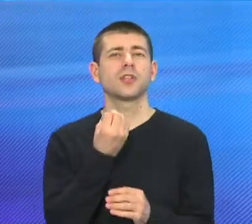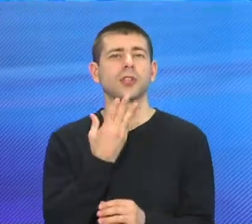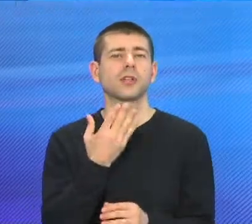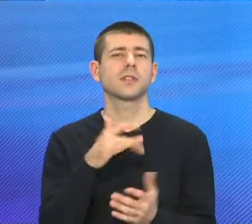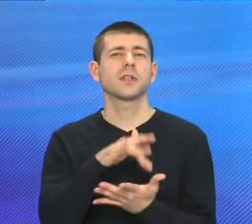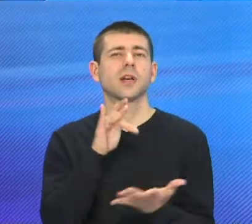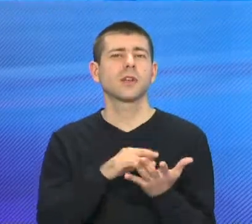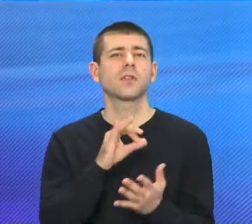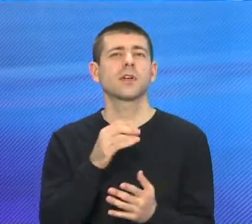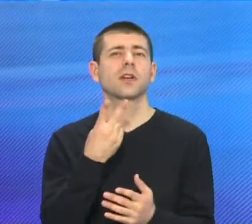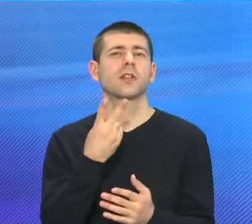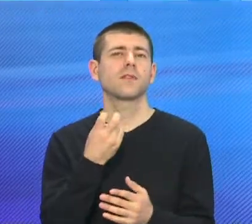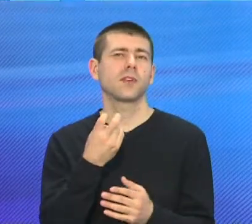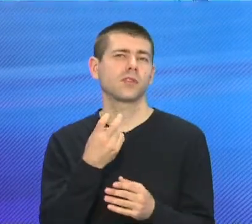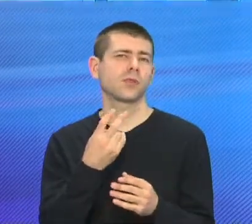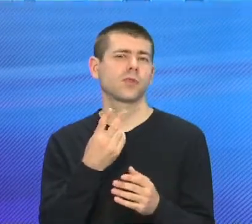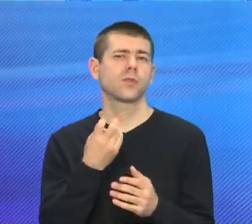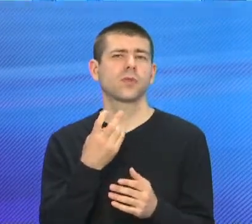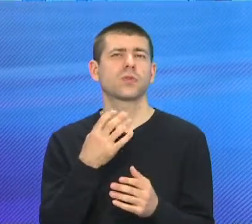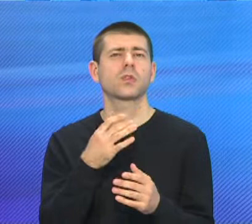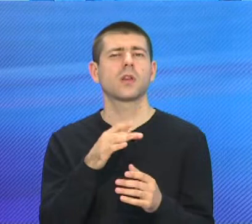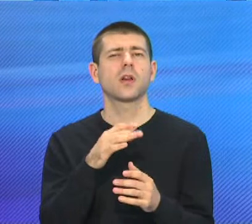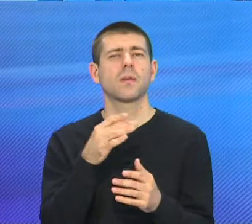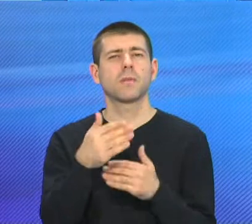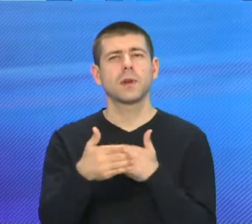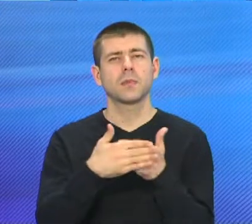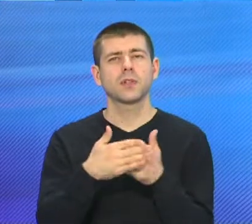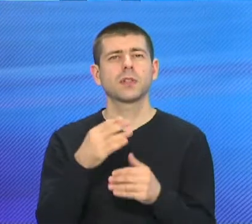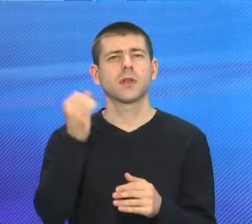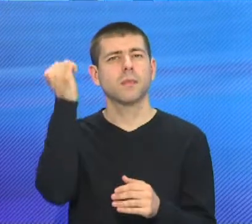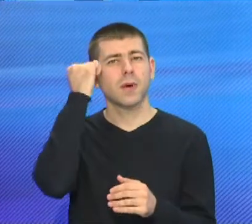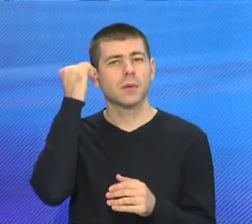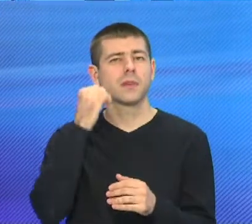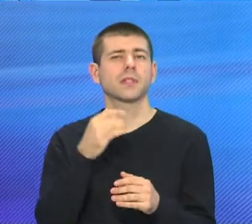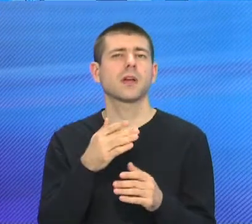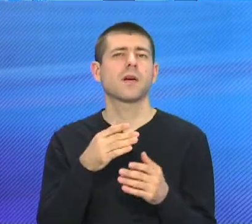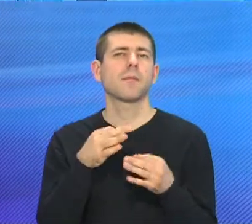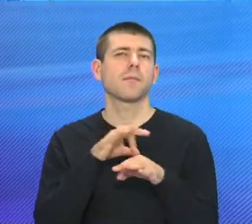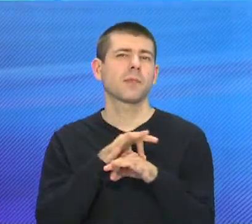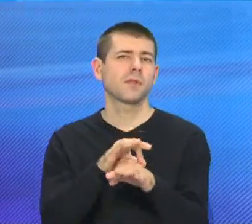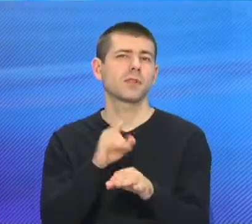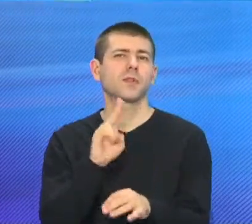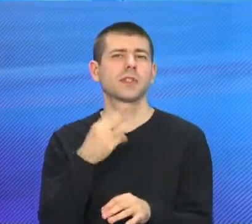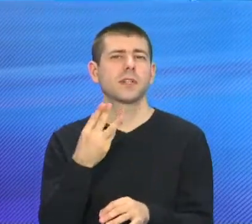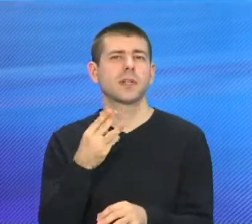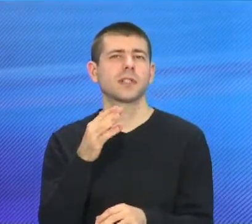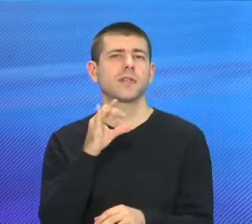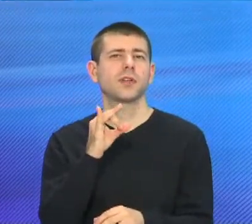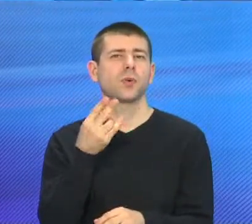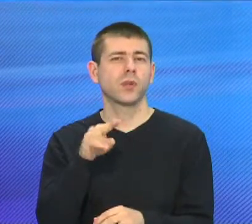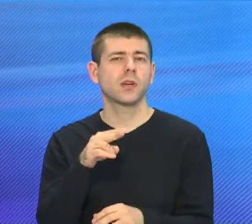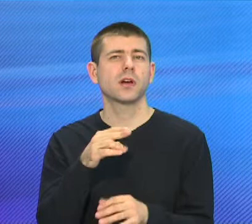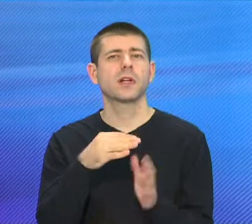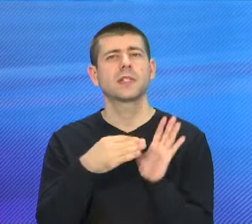14 городов и около 200 удельников у Родни рыхтуются до прибытия техника памяти. Падзе отбудется 23 червня в рамках